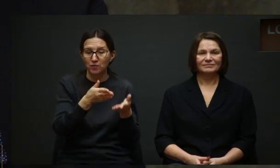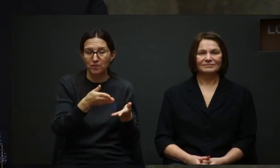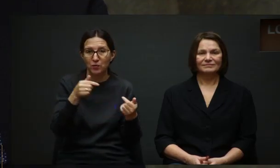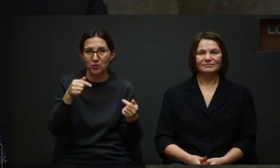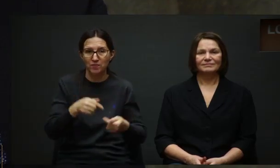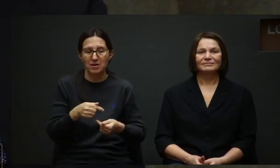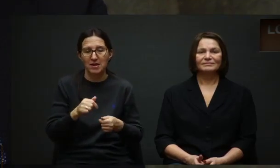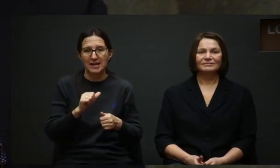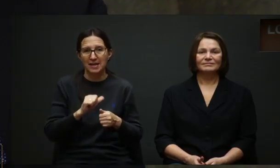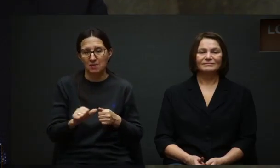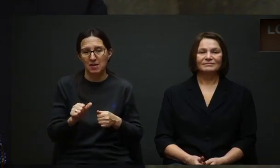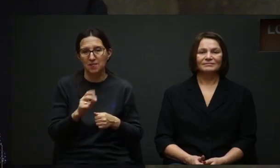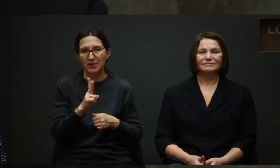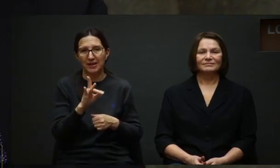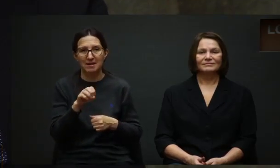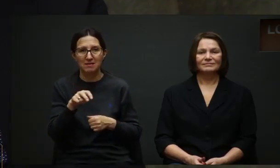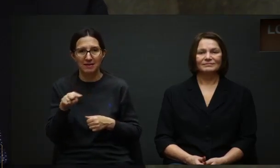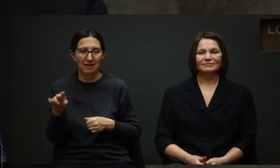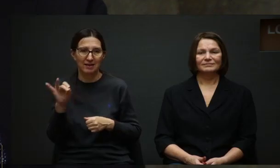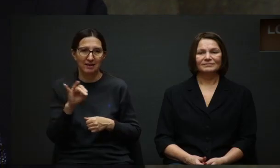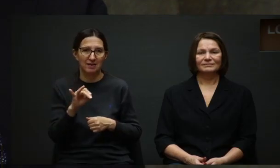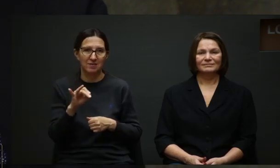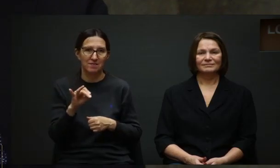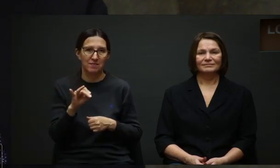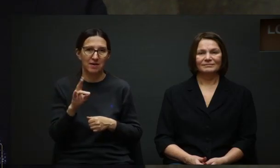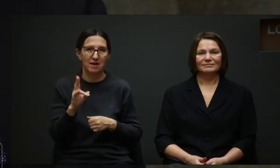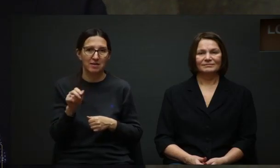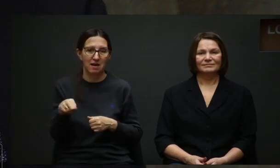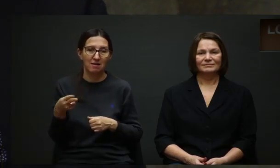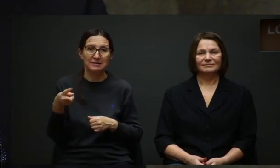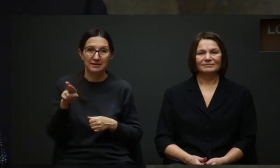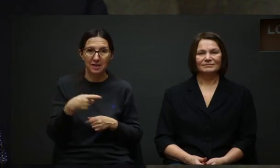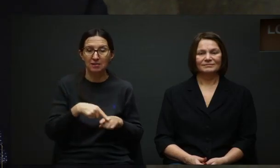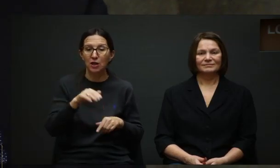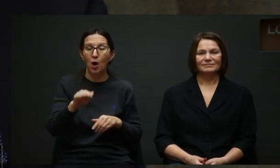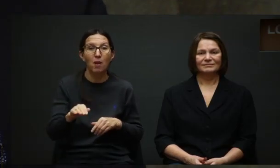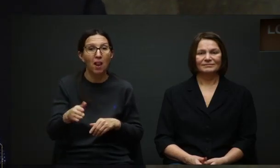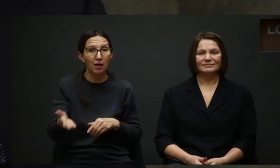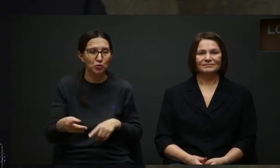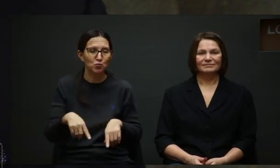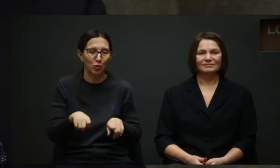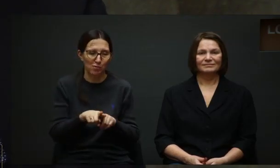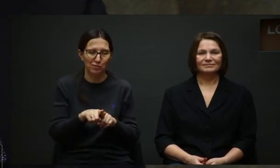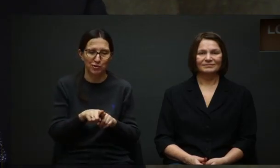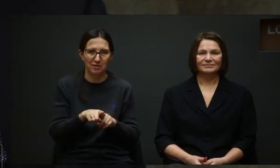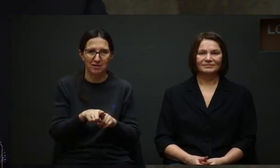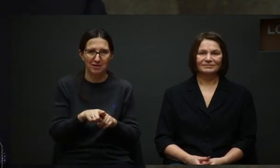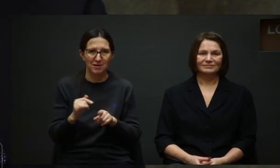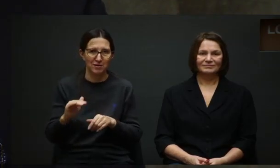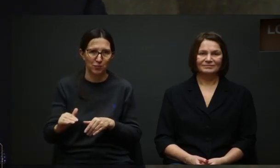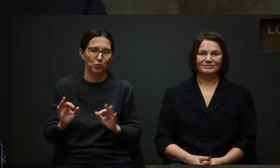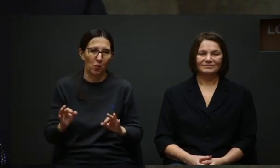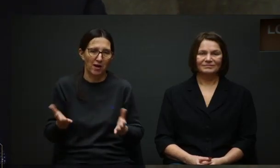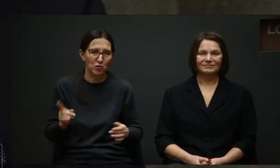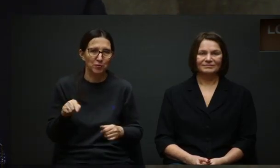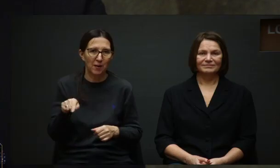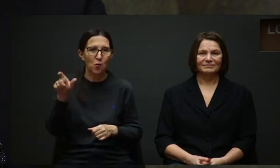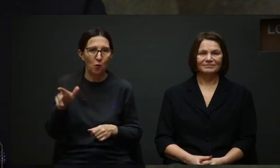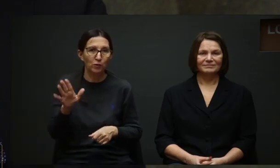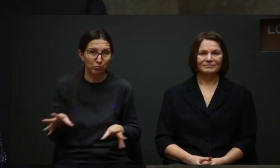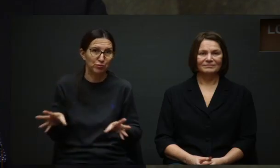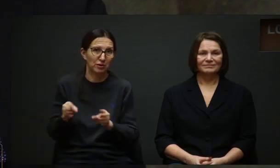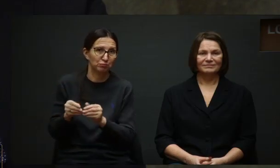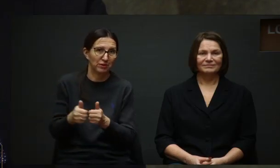как архитекторам Кириллову и Наде, их младшему тоже ребенку, безусловно, потому что он будет с